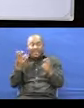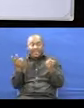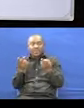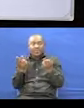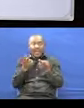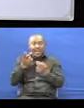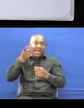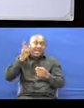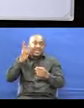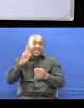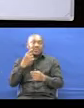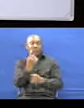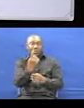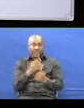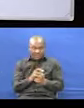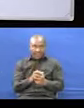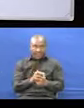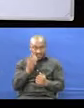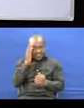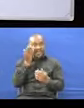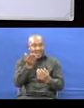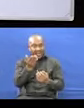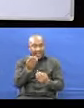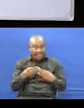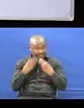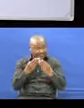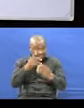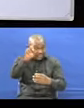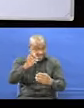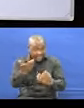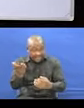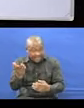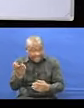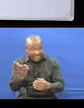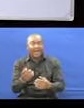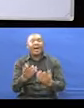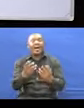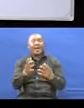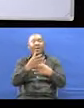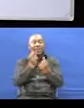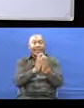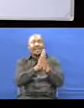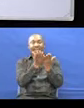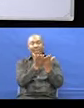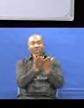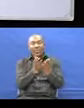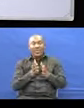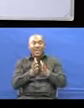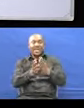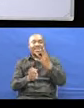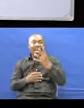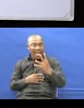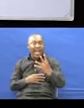sasa eh? Na anaweza akafanya zoezi vizuri kabisa. Akichukua kitabu chake cha Hisabati darasa la 4 atatafuta hesabu zake za